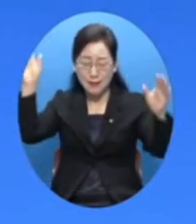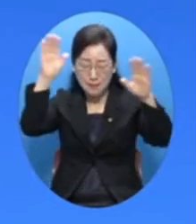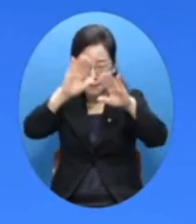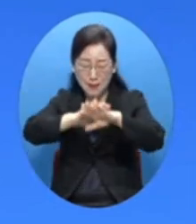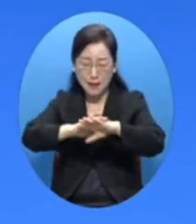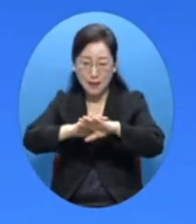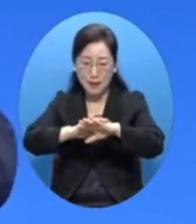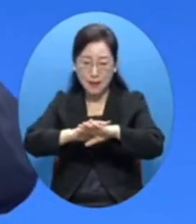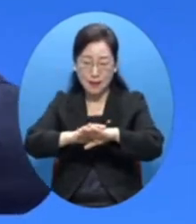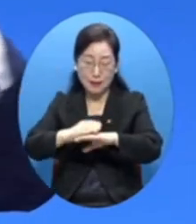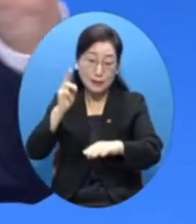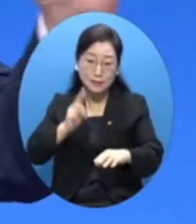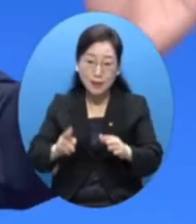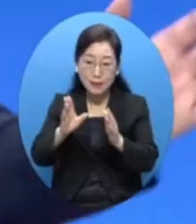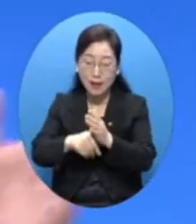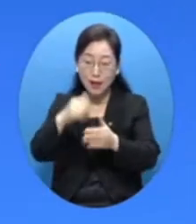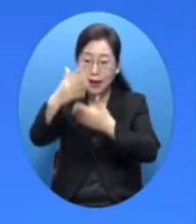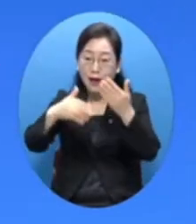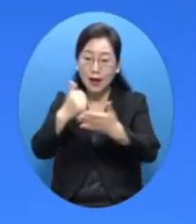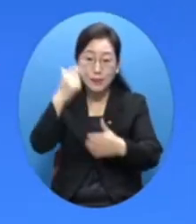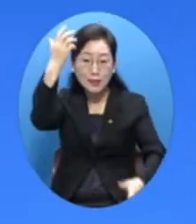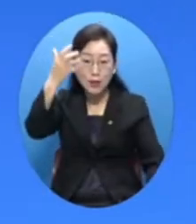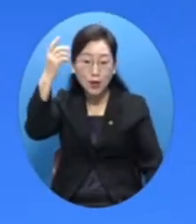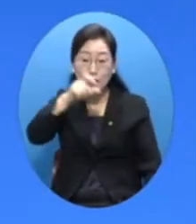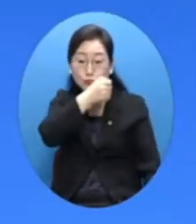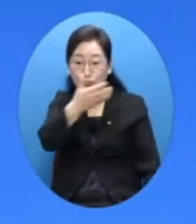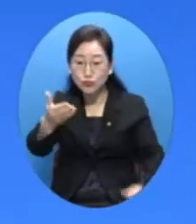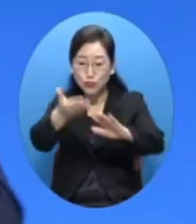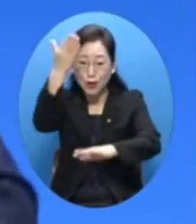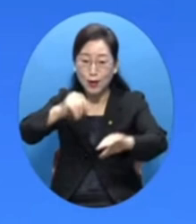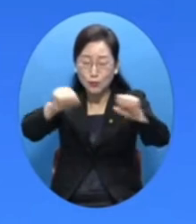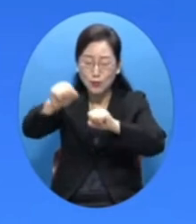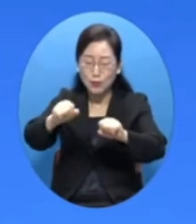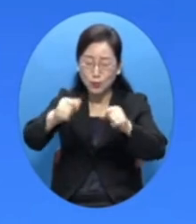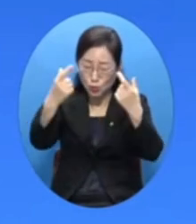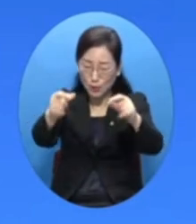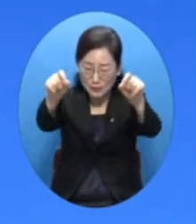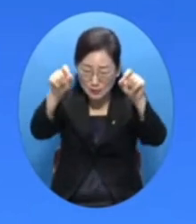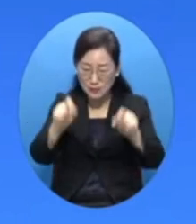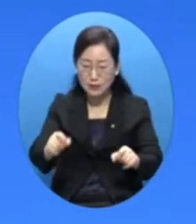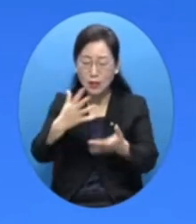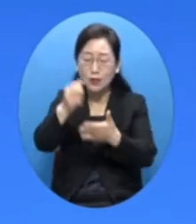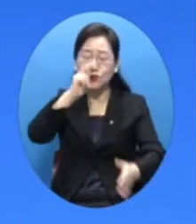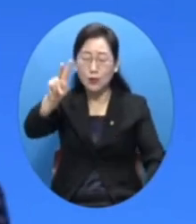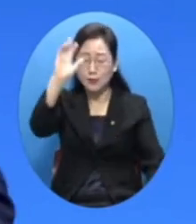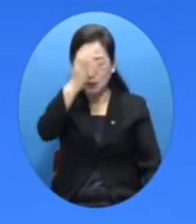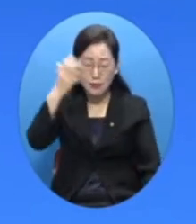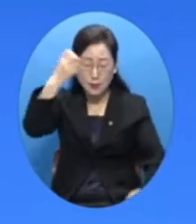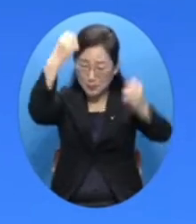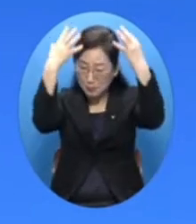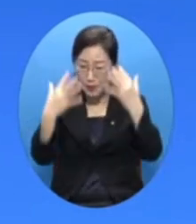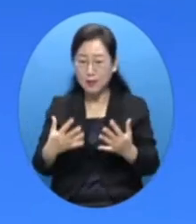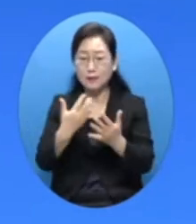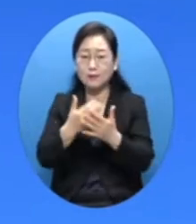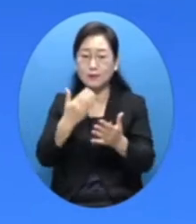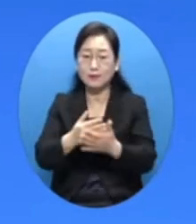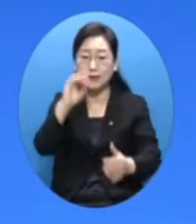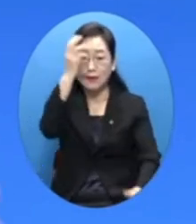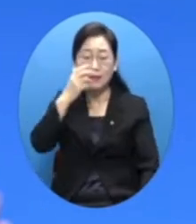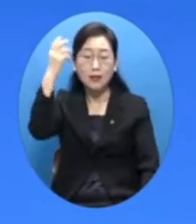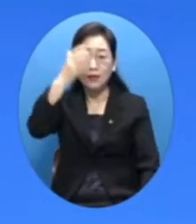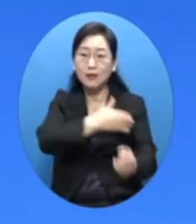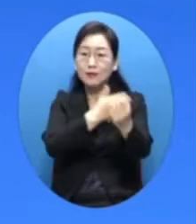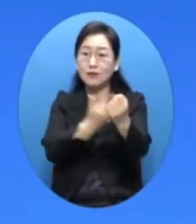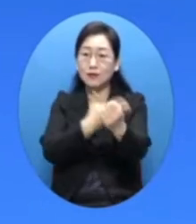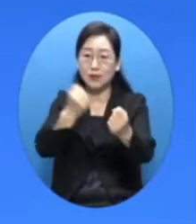때 하나님의 영이 수면에 운행하셨다는 이 말씀대로 주여 성령에게 임하게 하여 주어서 성령의 능력으로 흑암의 권세를